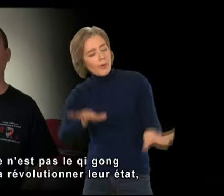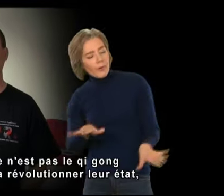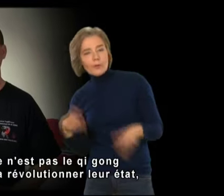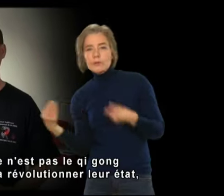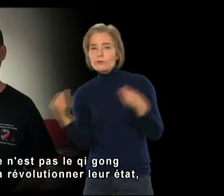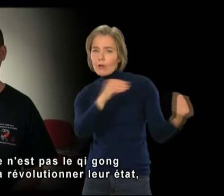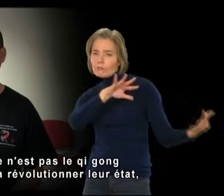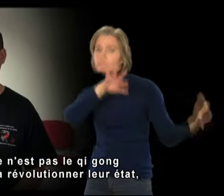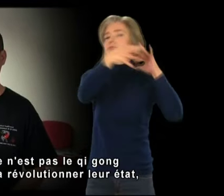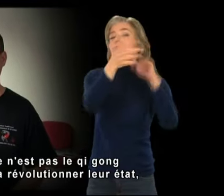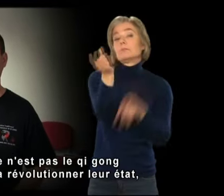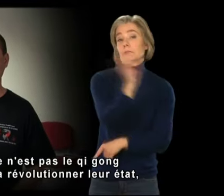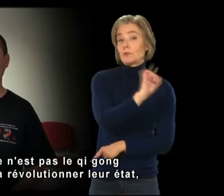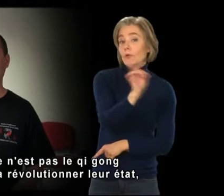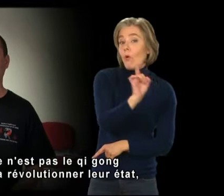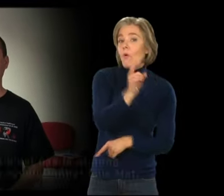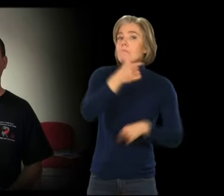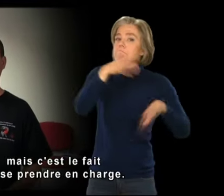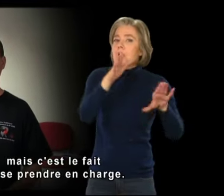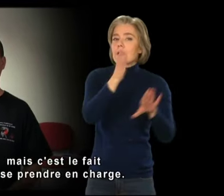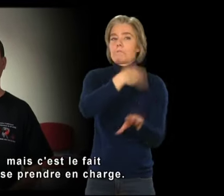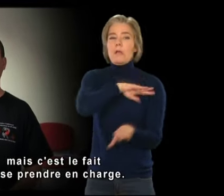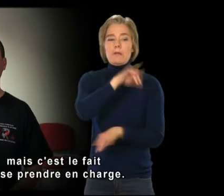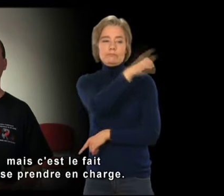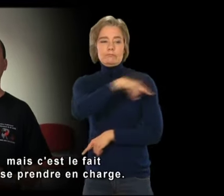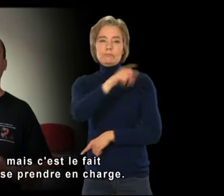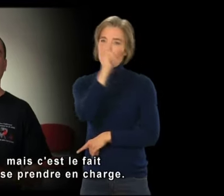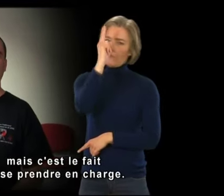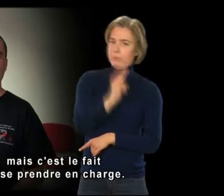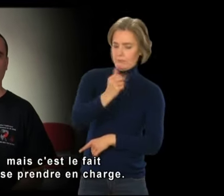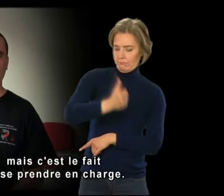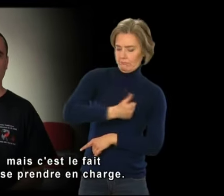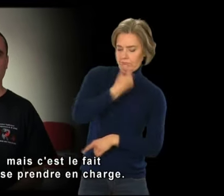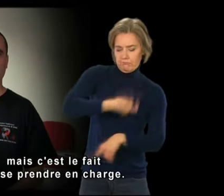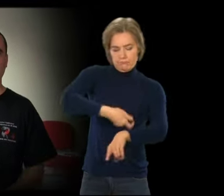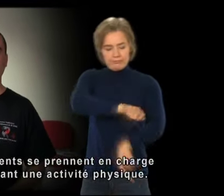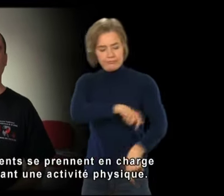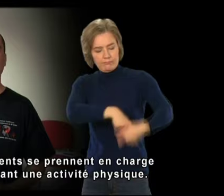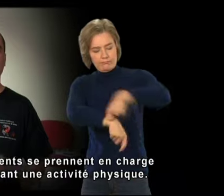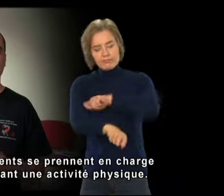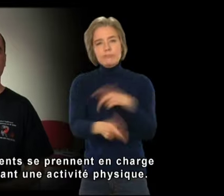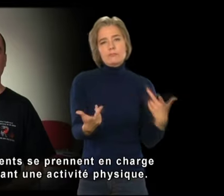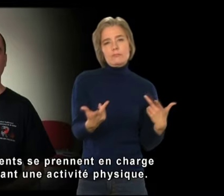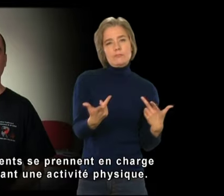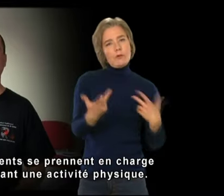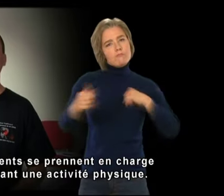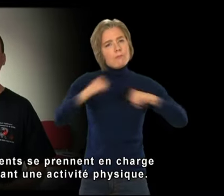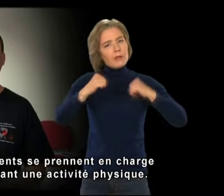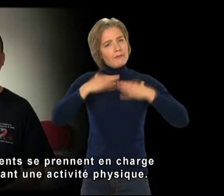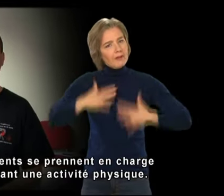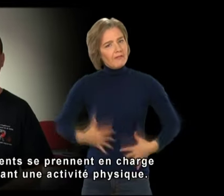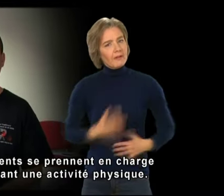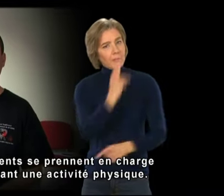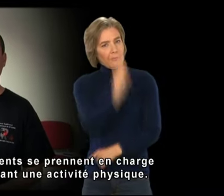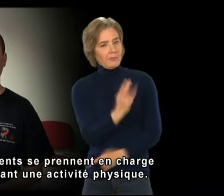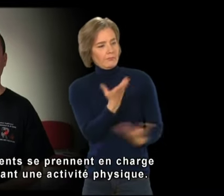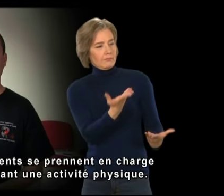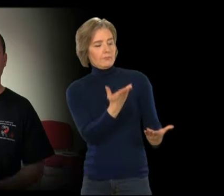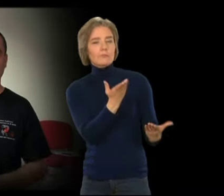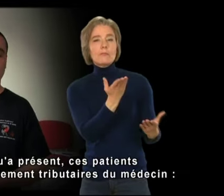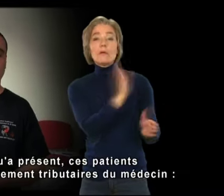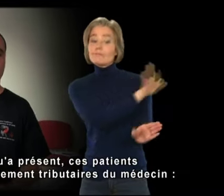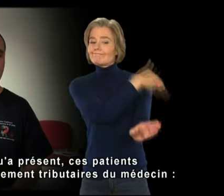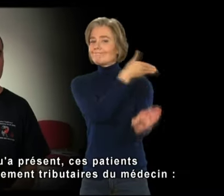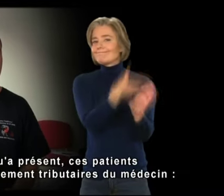Qigong qui va révolutionner effectivement leur état, mais c'est le fait de se prendre en charge. les patients se prennent en charge en menant une activité